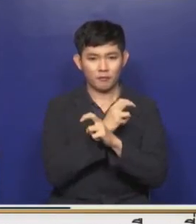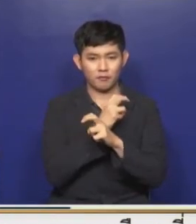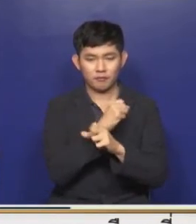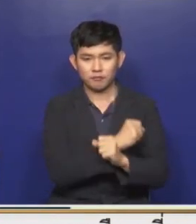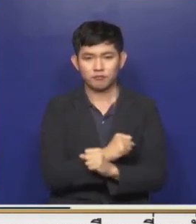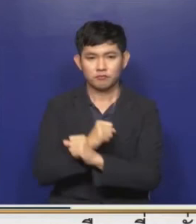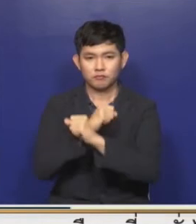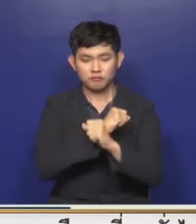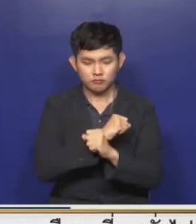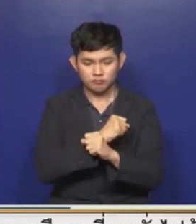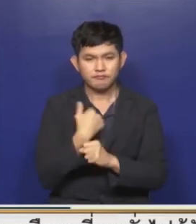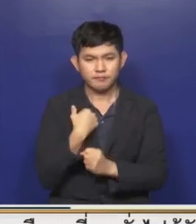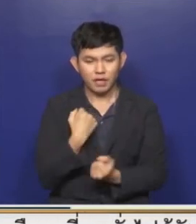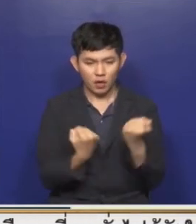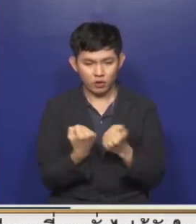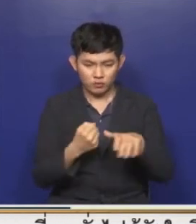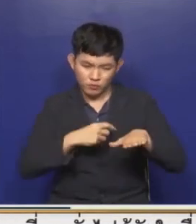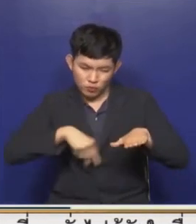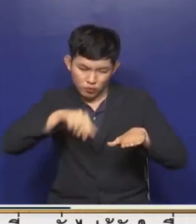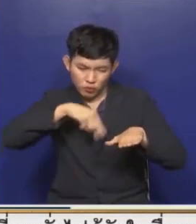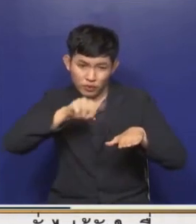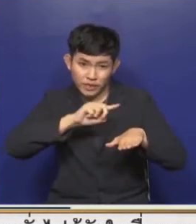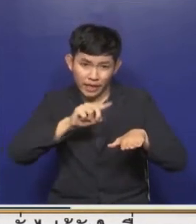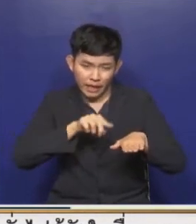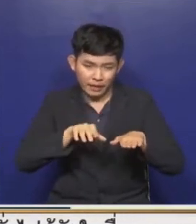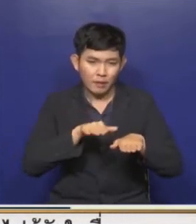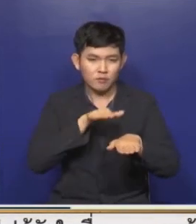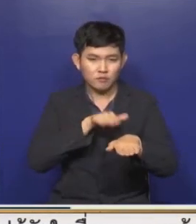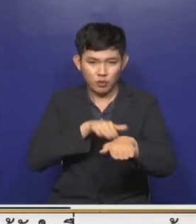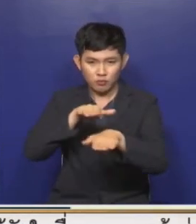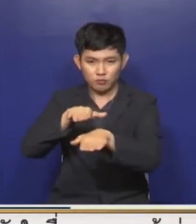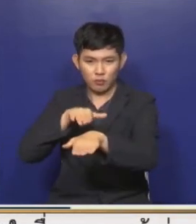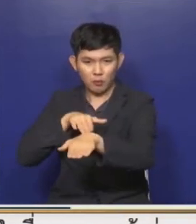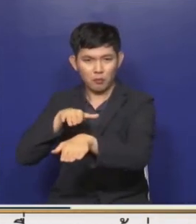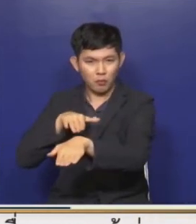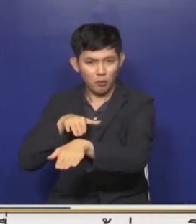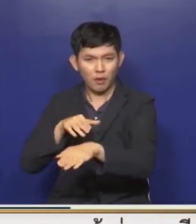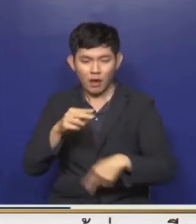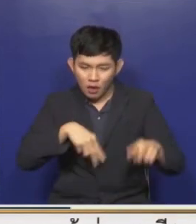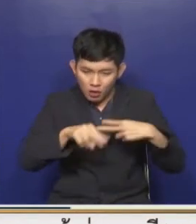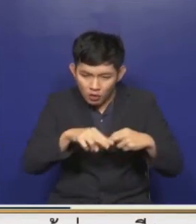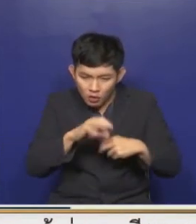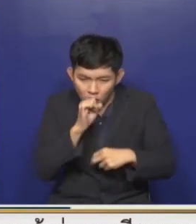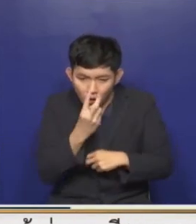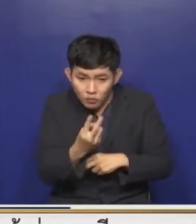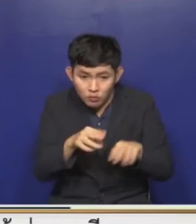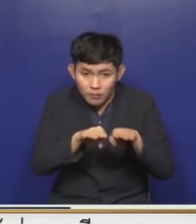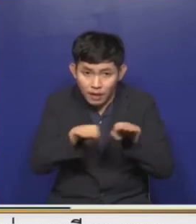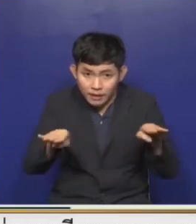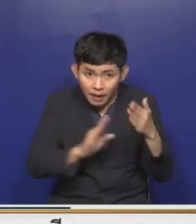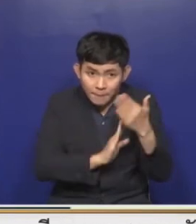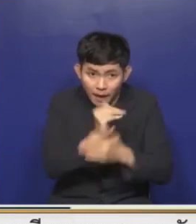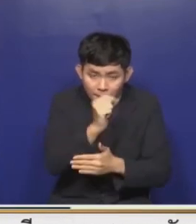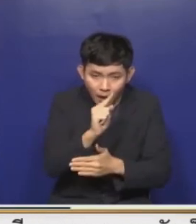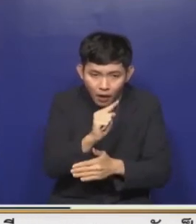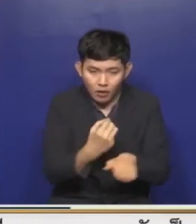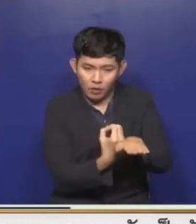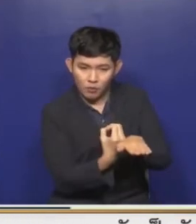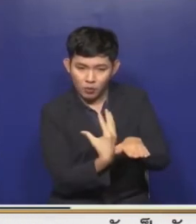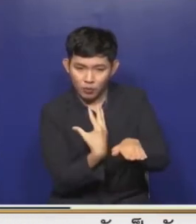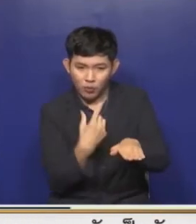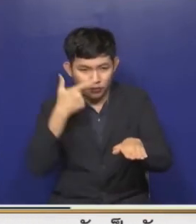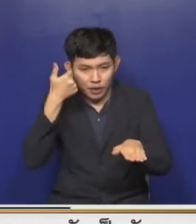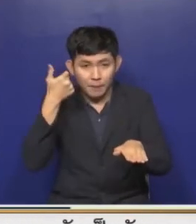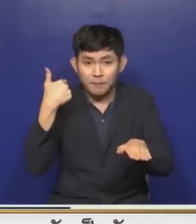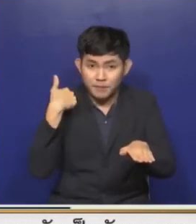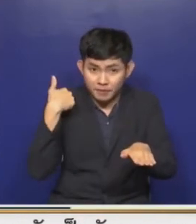สภาพรถตาบท้องถนนทั่วประเทศสุมตรวจว่ามีได้มาตรฐานหรอไม่มกตรจควัดำมาจน